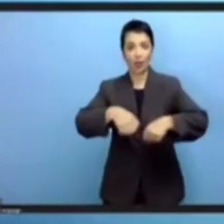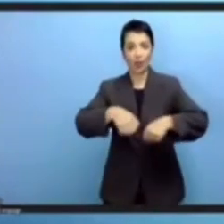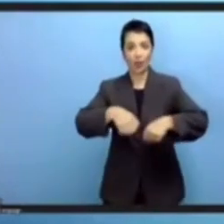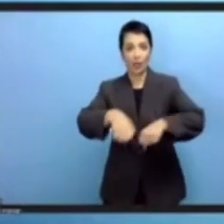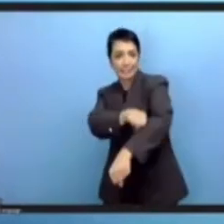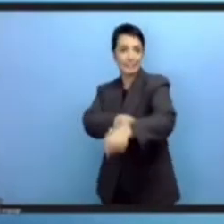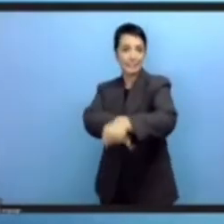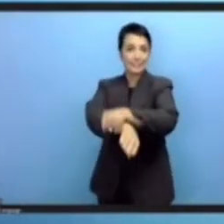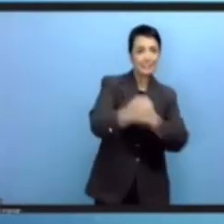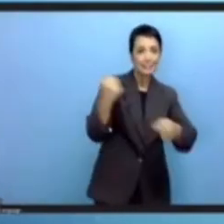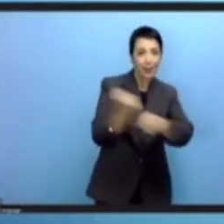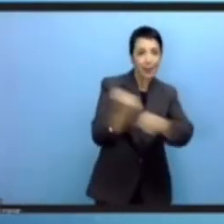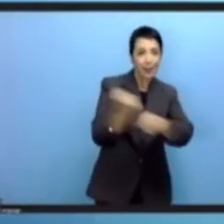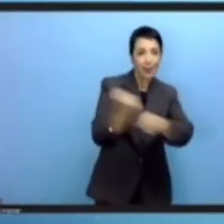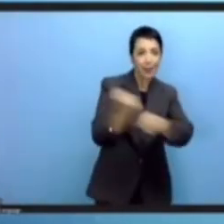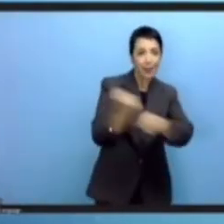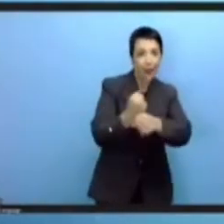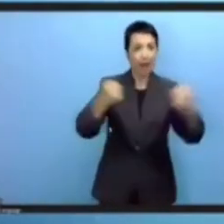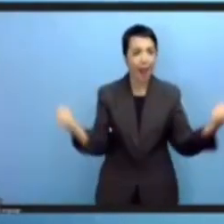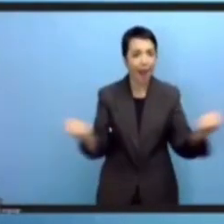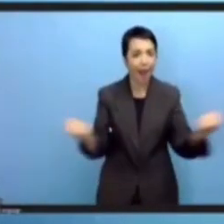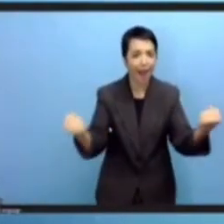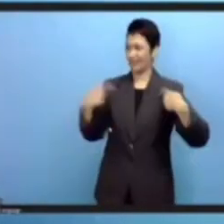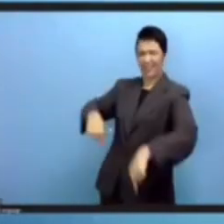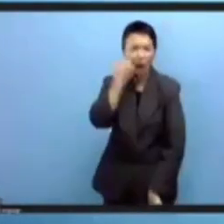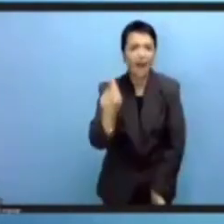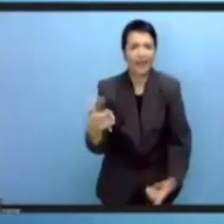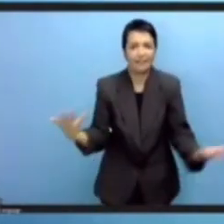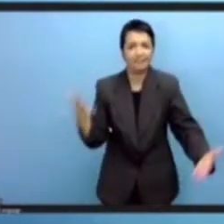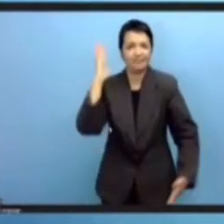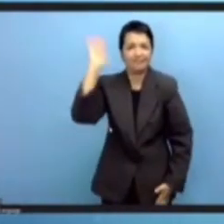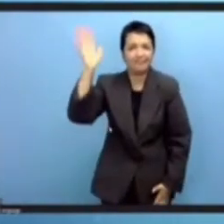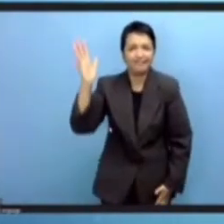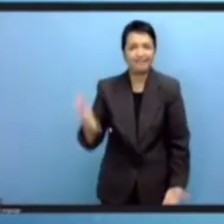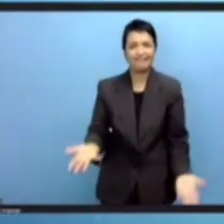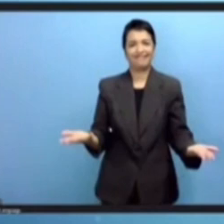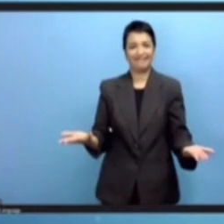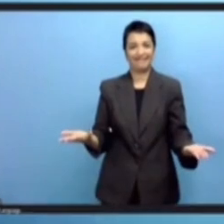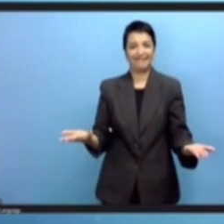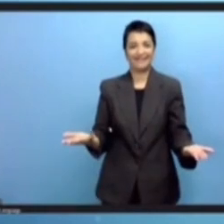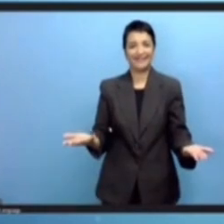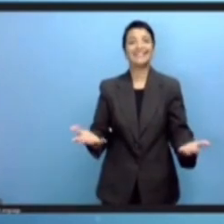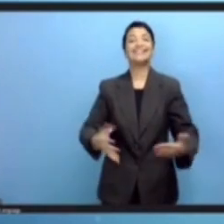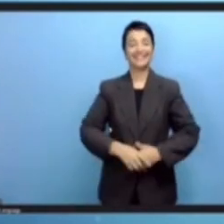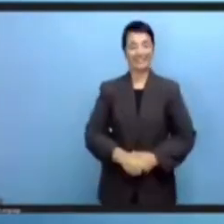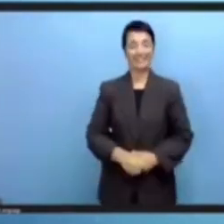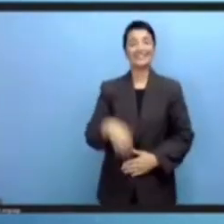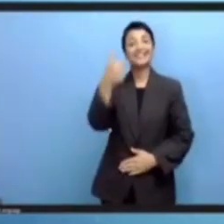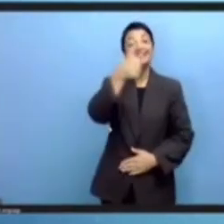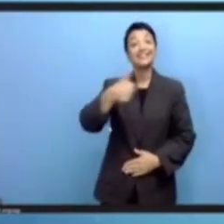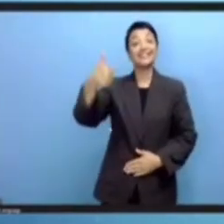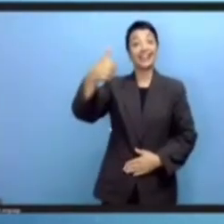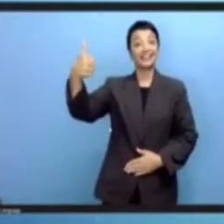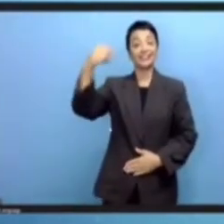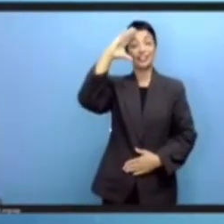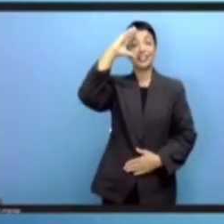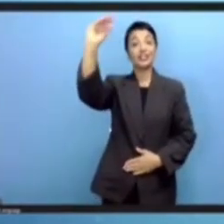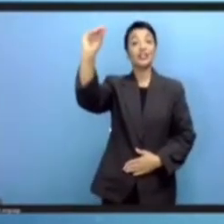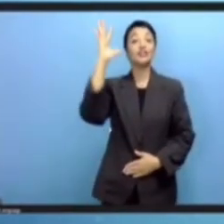On nous a demandé de nous mobiliser, de nous mettre au travail, et bien c'est ce que j'essaie de faire ici. Excellences, mesdames et